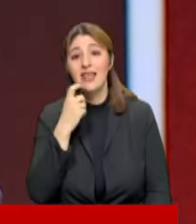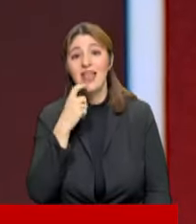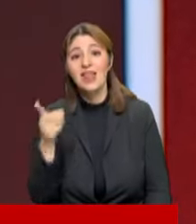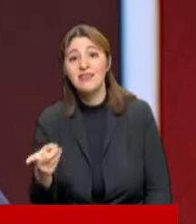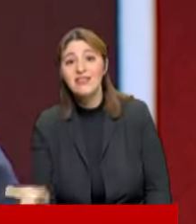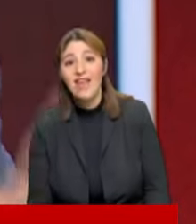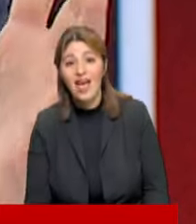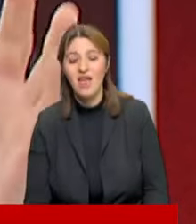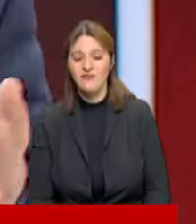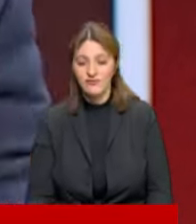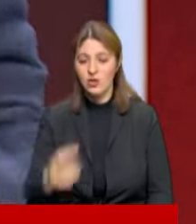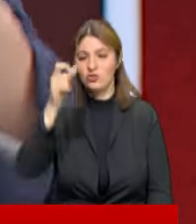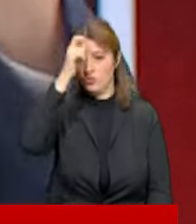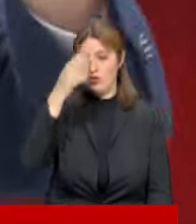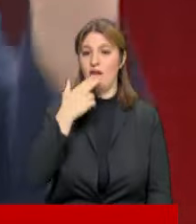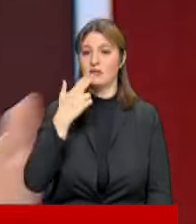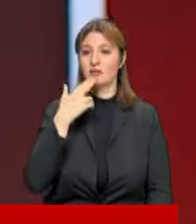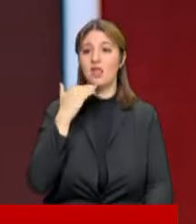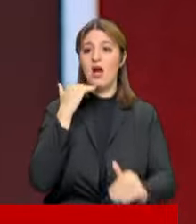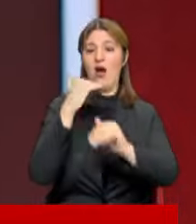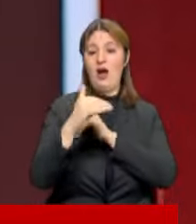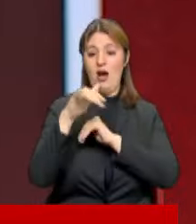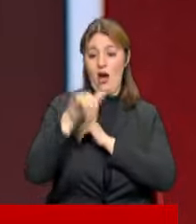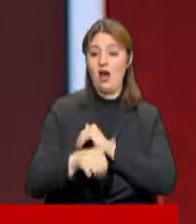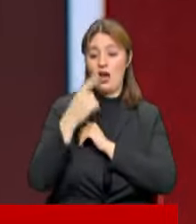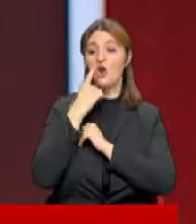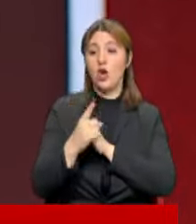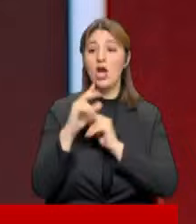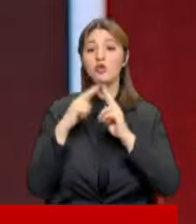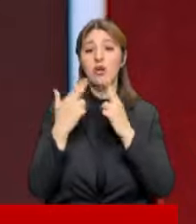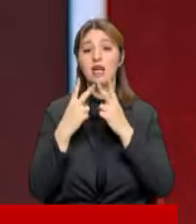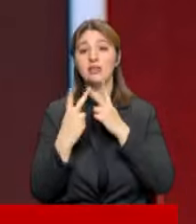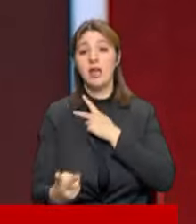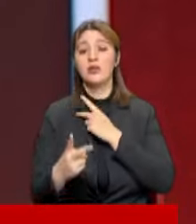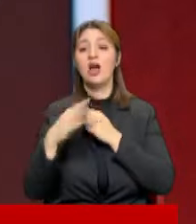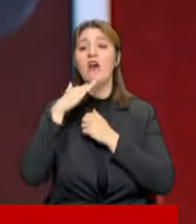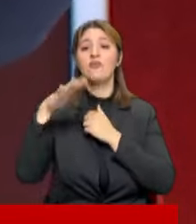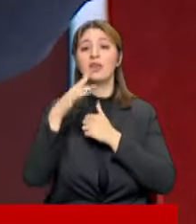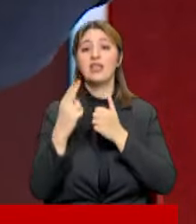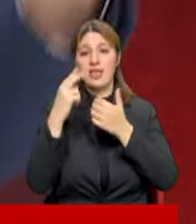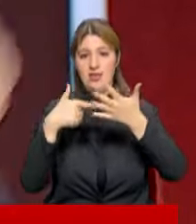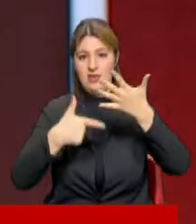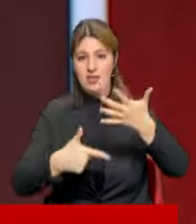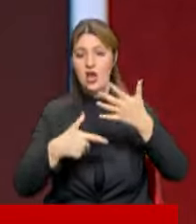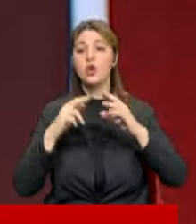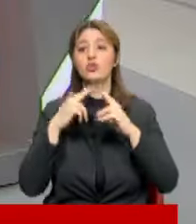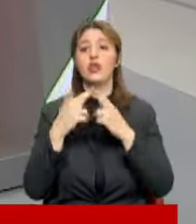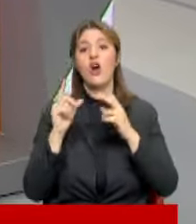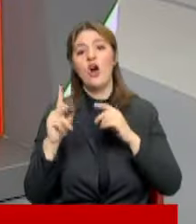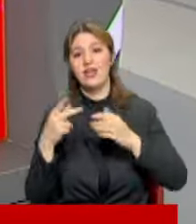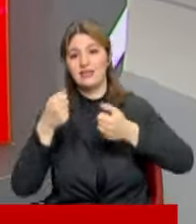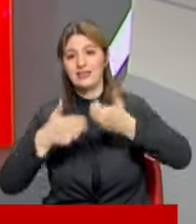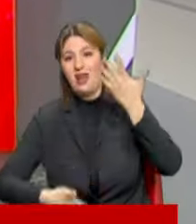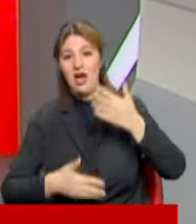birde ve Türk kadınının haklar açısından o dünyadaki sıralaması Avrupa'da 7 dünyada 12